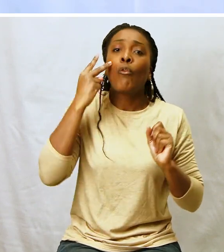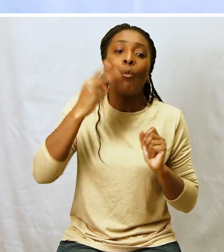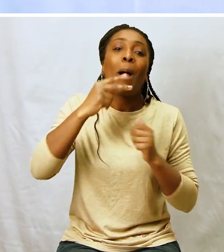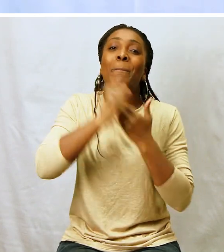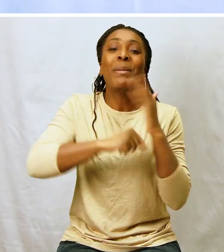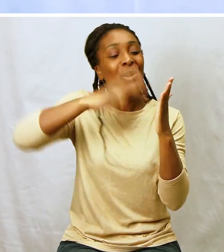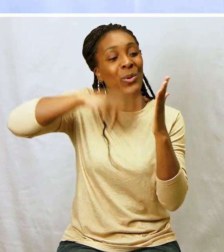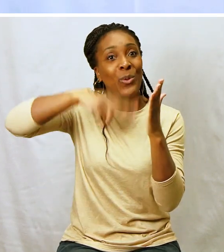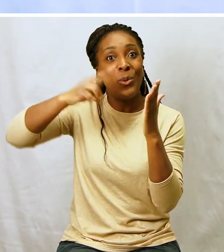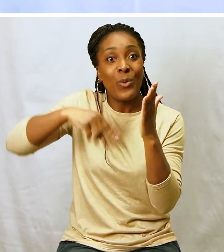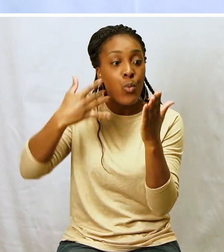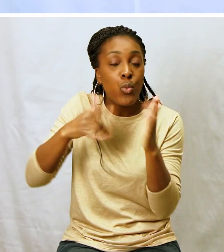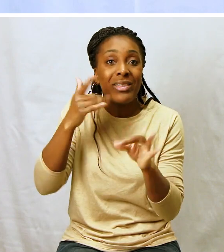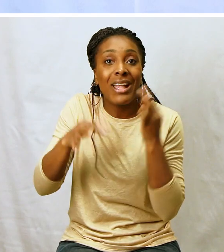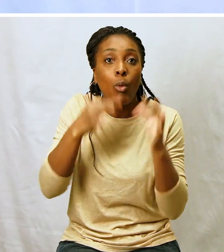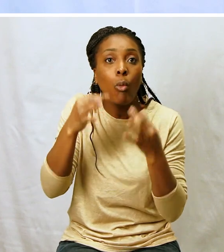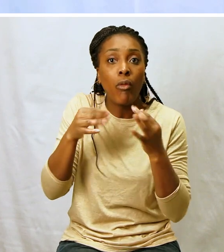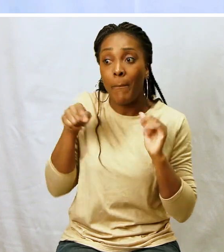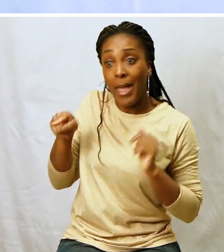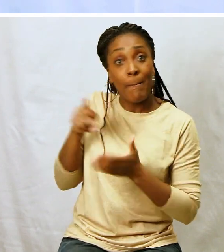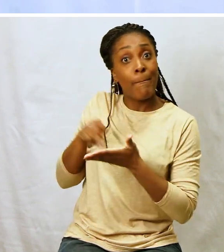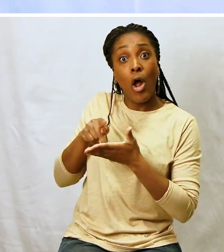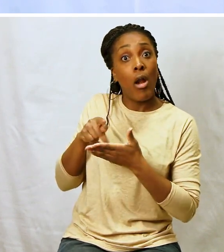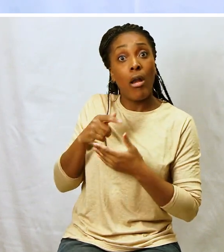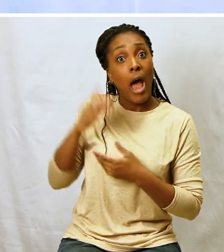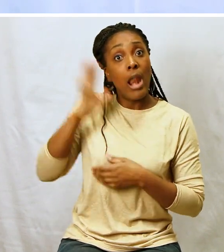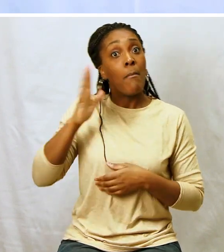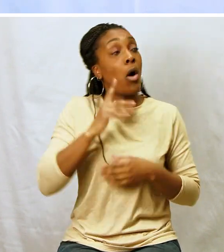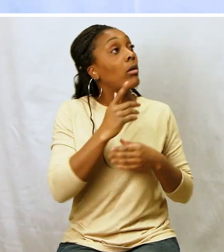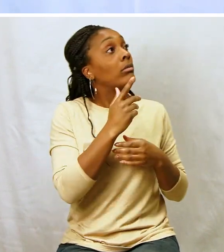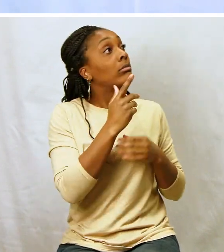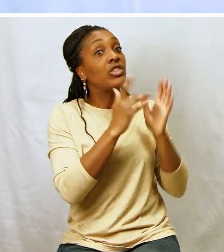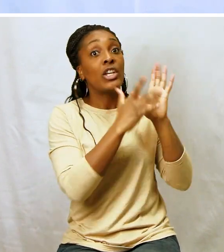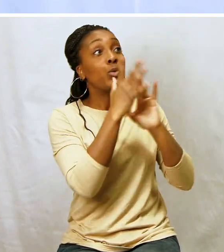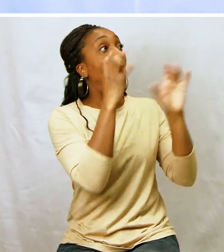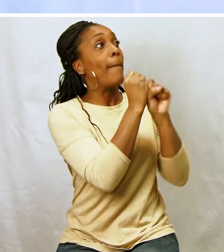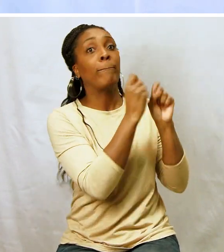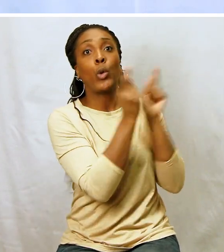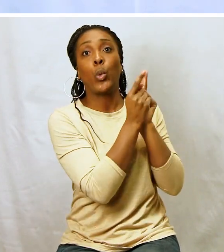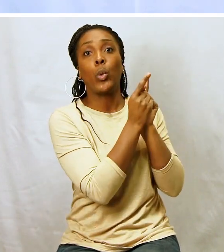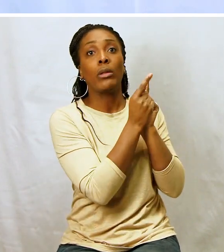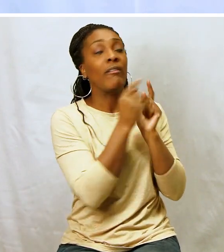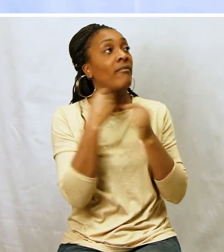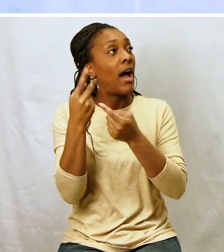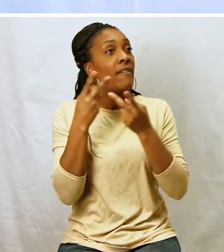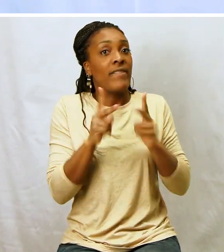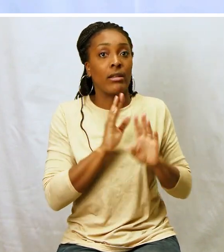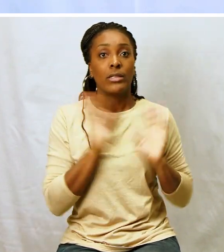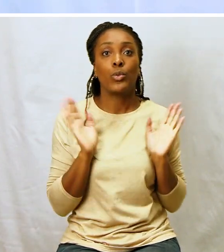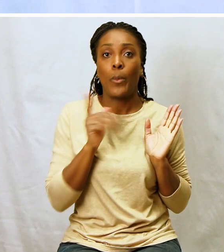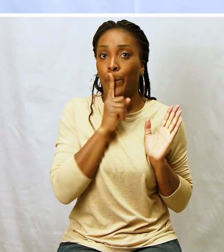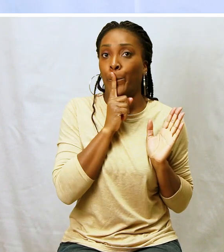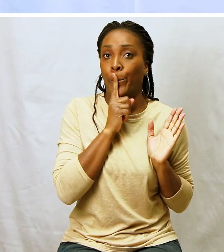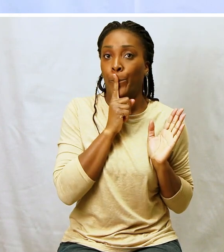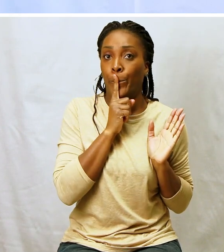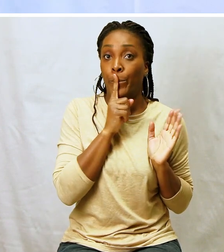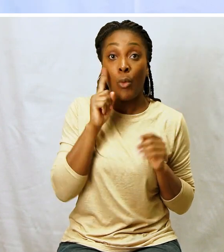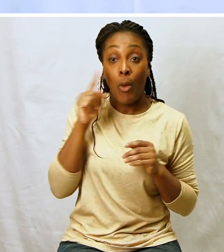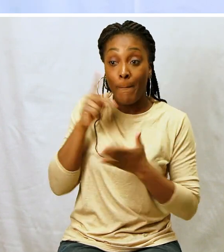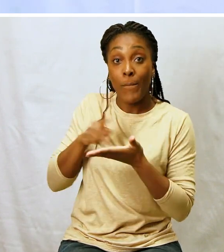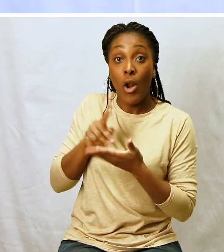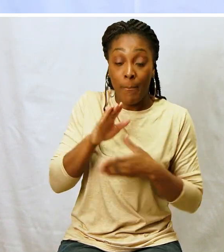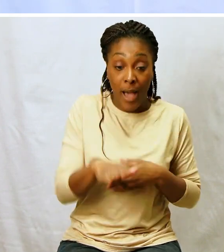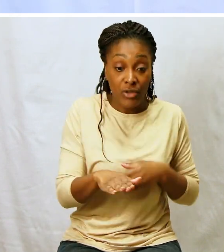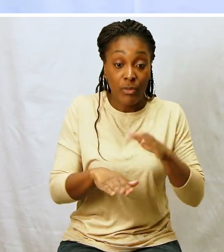Paul. Mais Dieu lui a donné juste quelques indications dans sa vie, parce qu'à chaque fois qu'il a fait un pas, Dieu lui a éclairé le prochain pas.